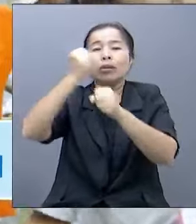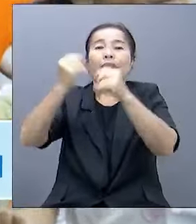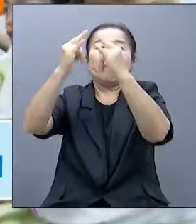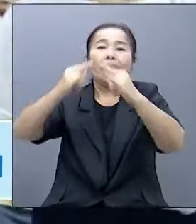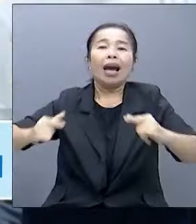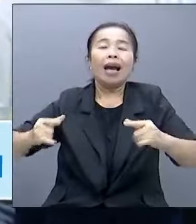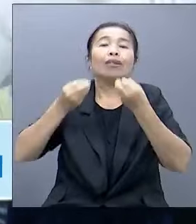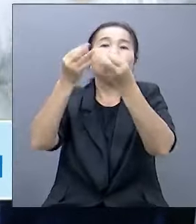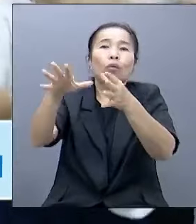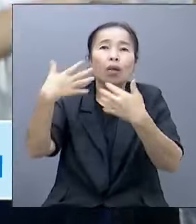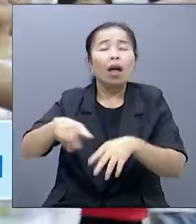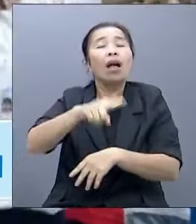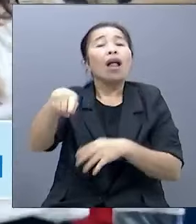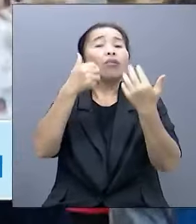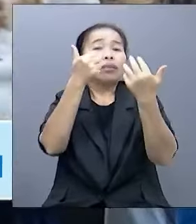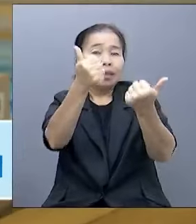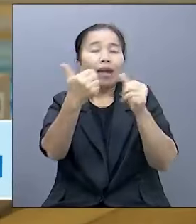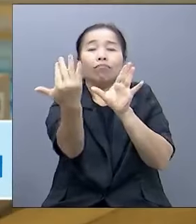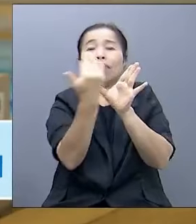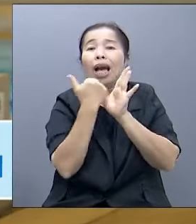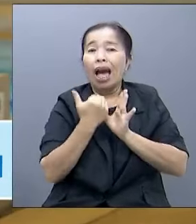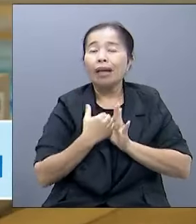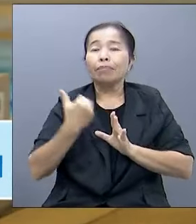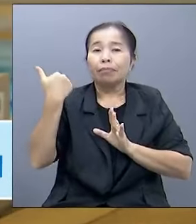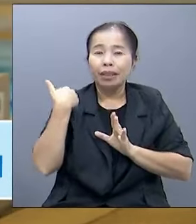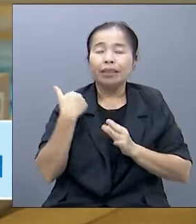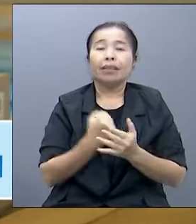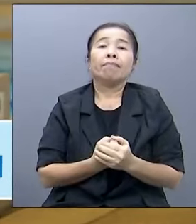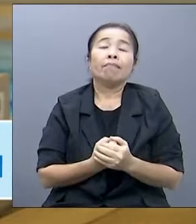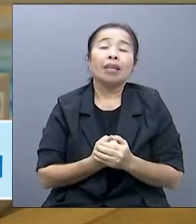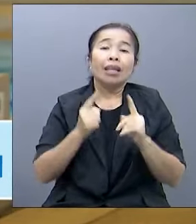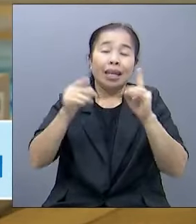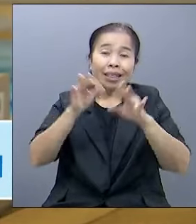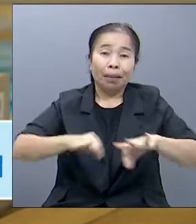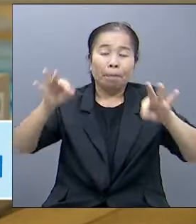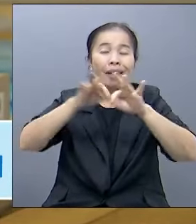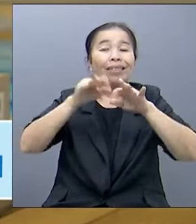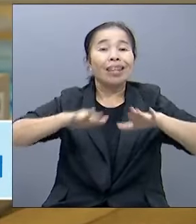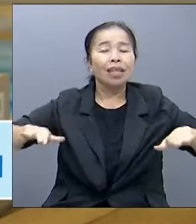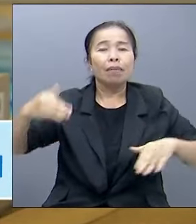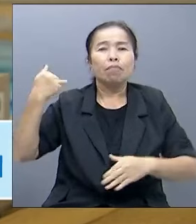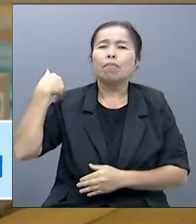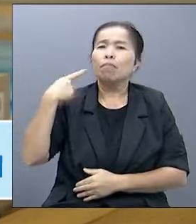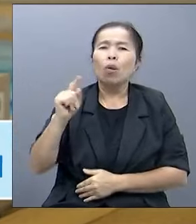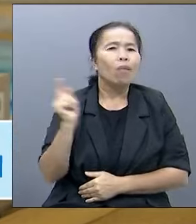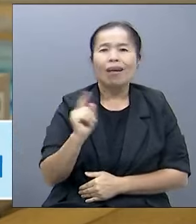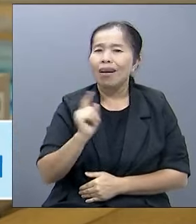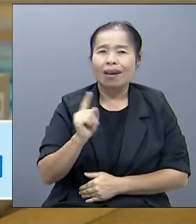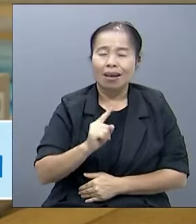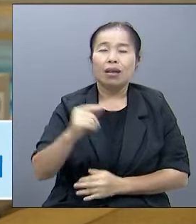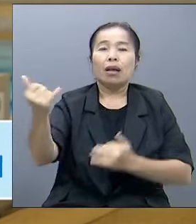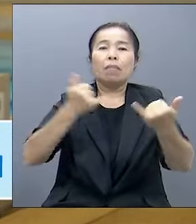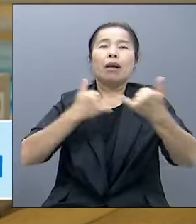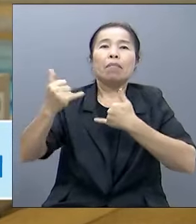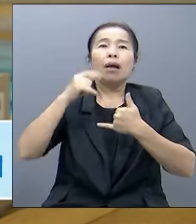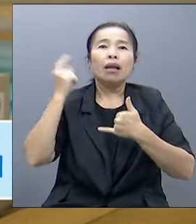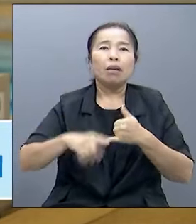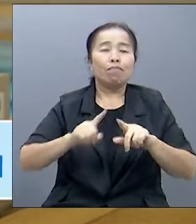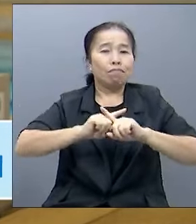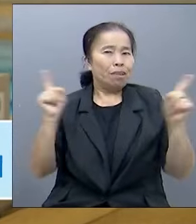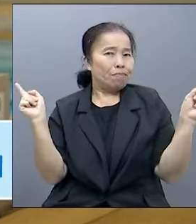ก็เปิดรับออนไลน์เปิดรับสมัครแต่สิ่งที่เด็กมาเข้าค่ายกับเราเนี่ยเขาจะได้ไม่เหมือนกับที่อื่นๆ